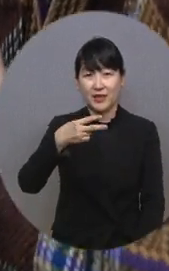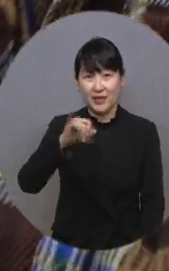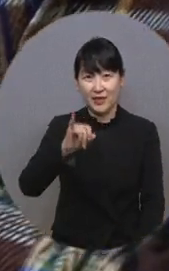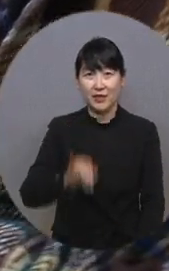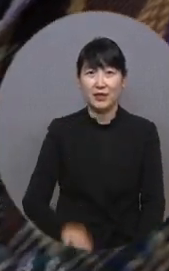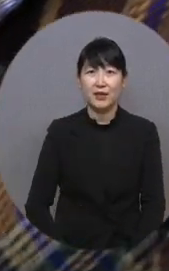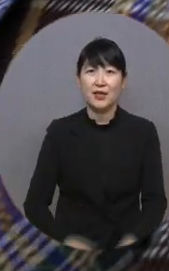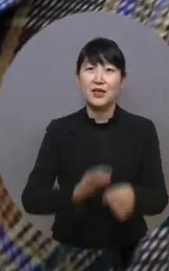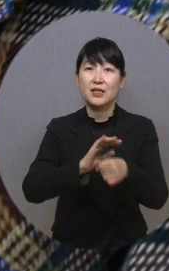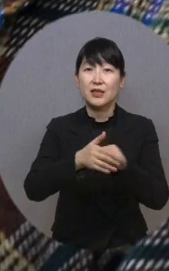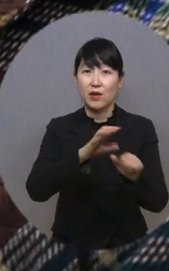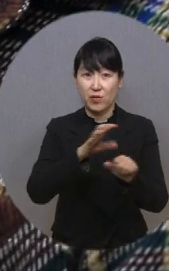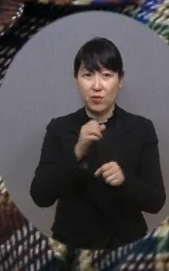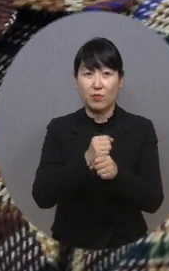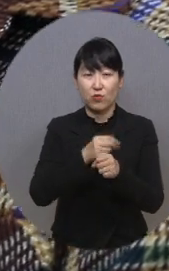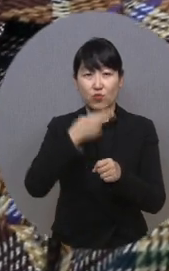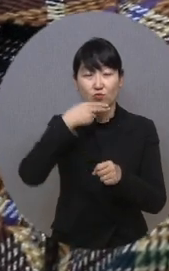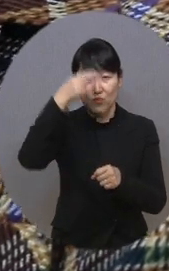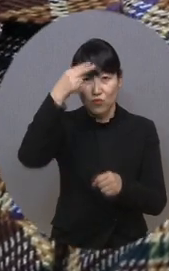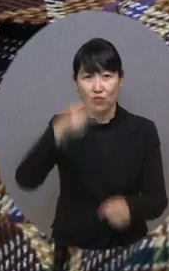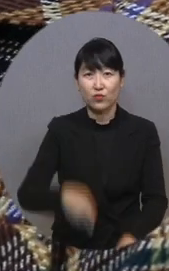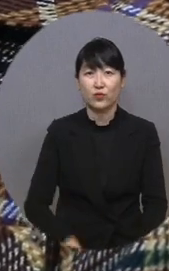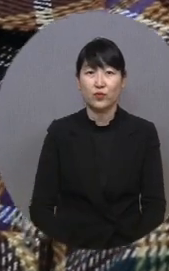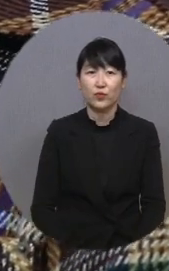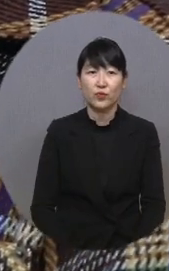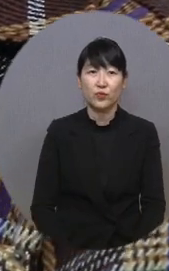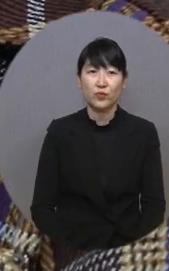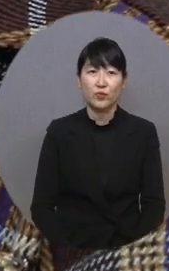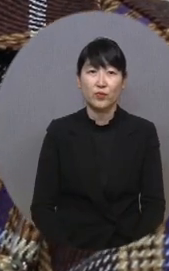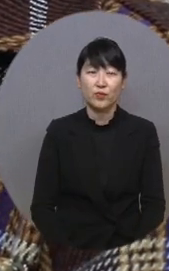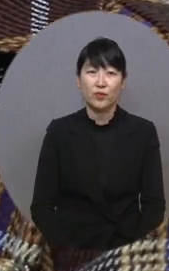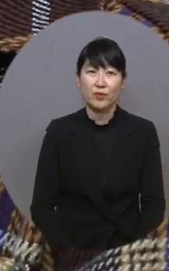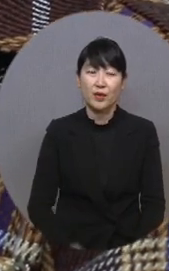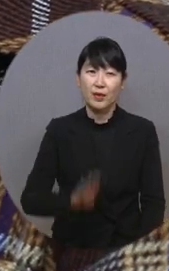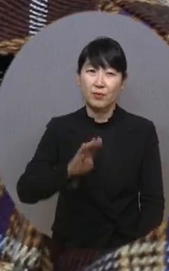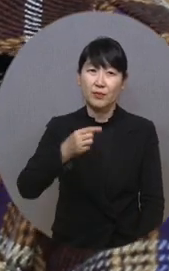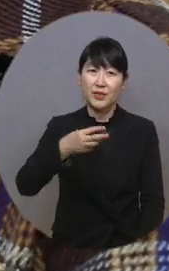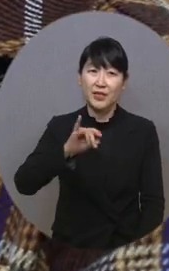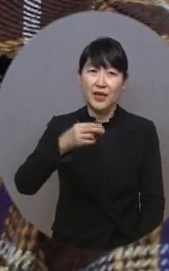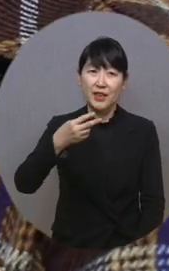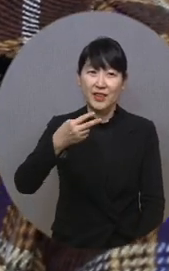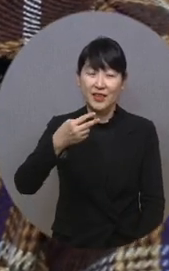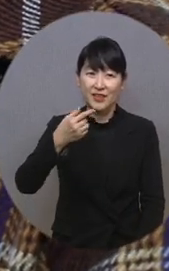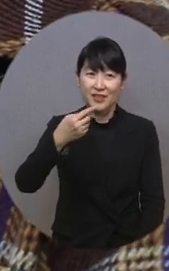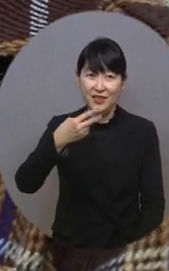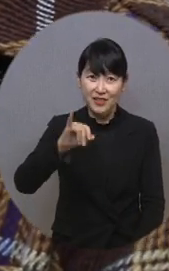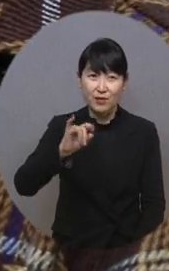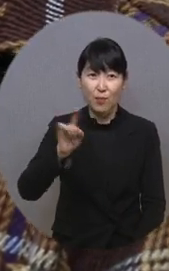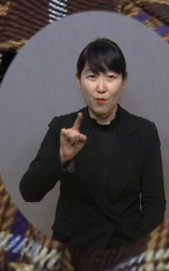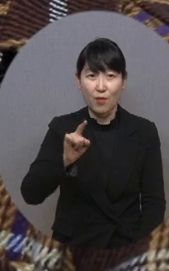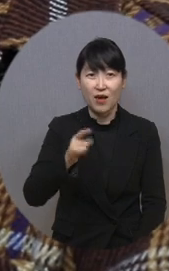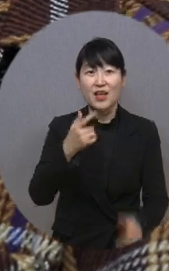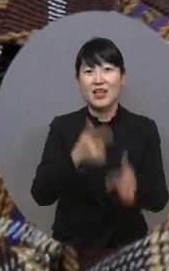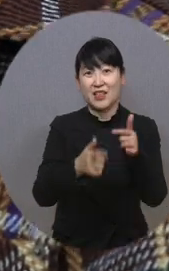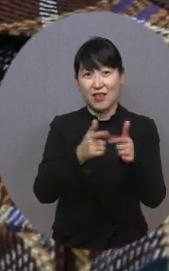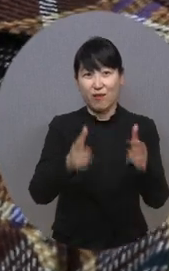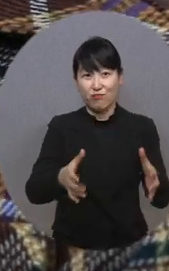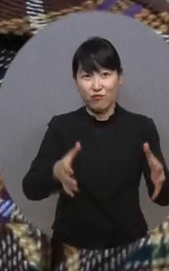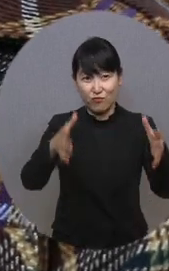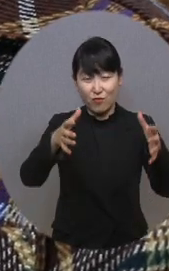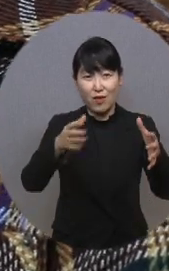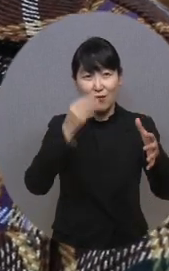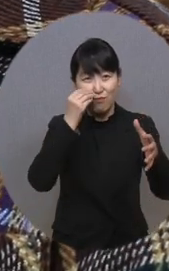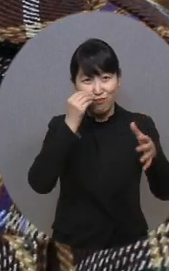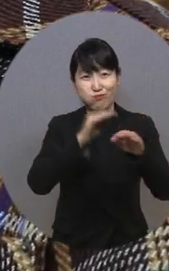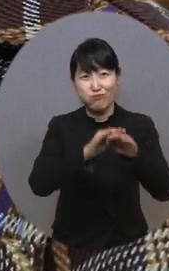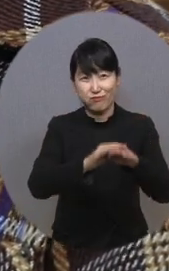사과 브랜디래요. 이게 브랜디 하면은 또 이렇게 오크통에서 숙성을 시키고 그러잖아요. 네,